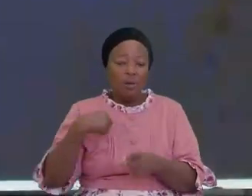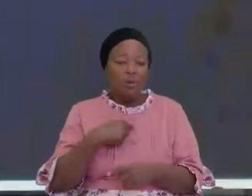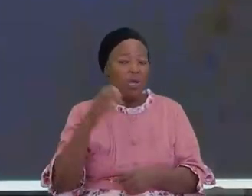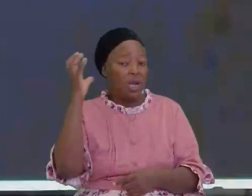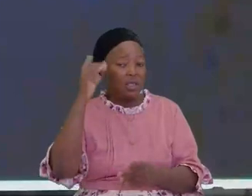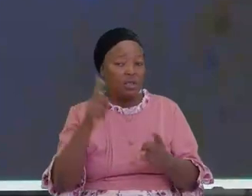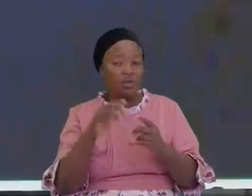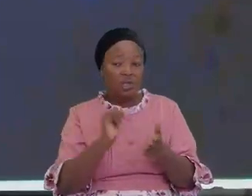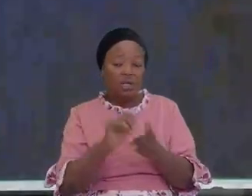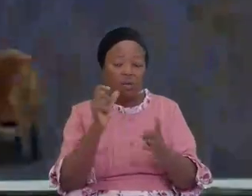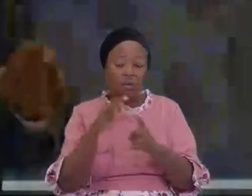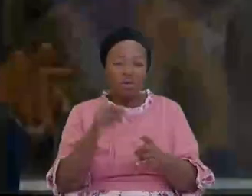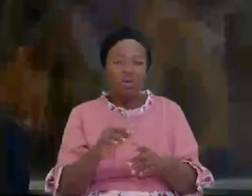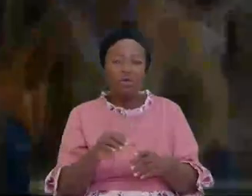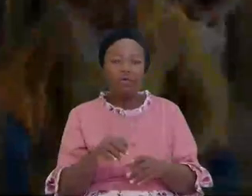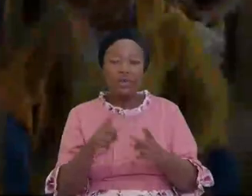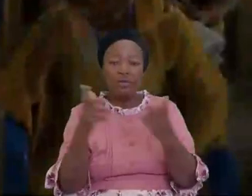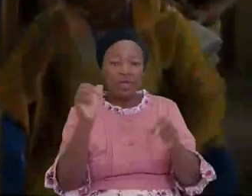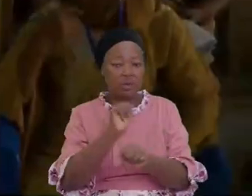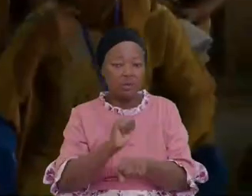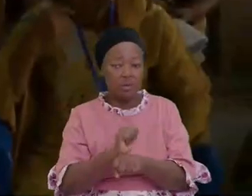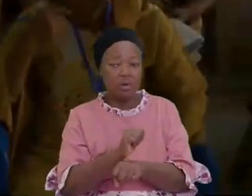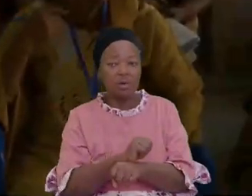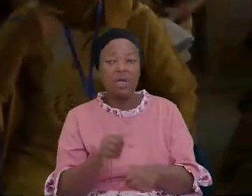Lorsque nous écoutons ces paroles de commission,